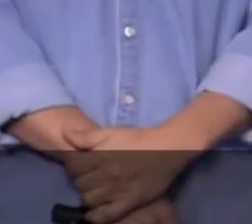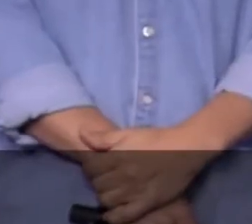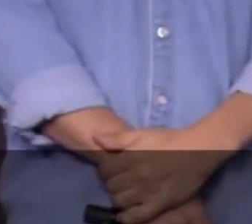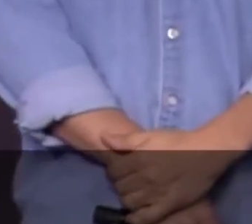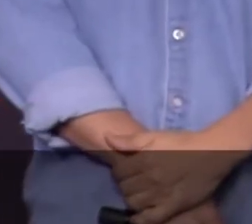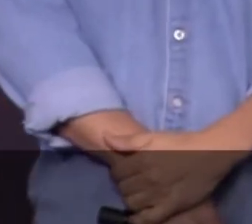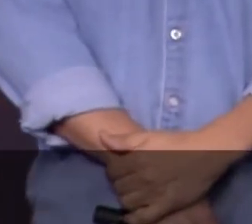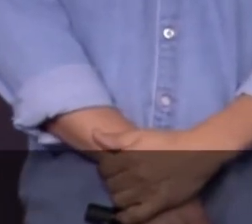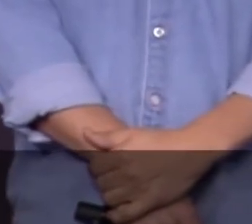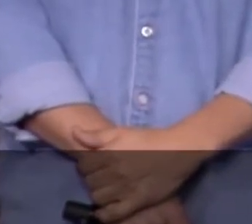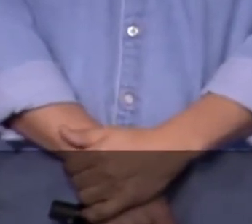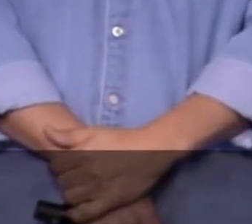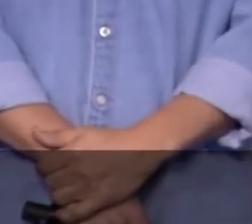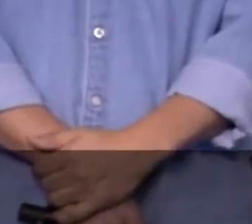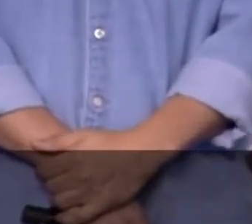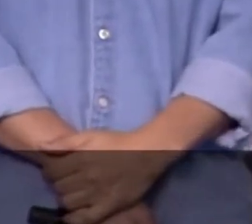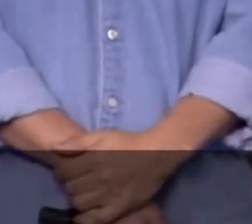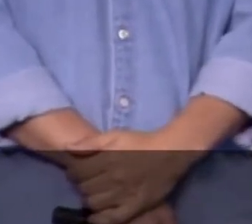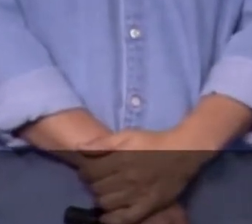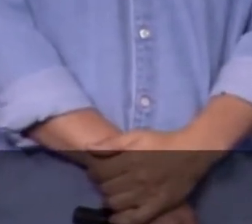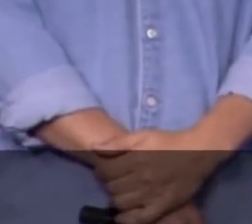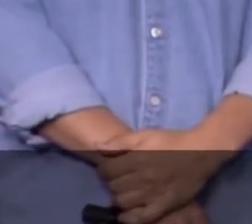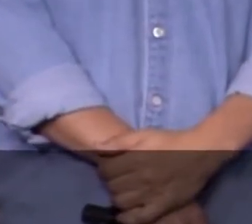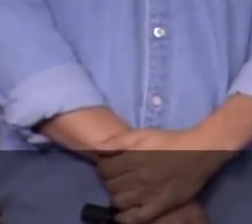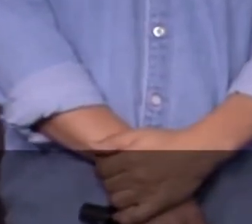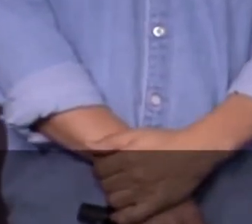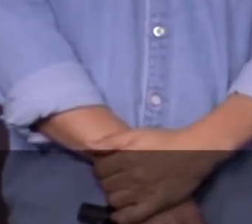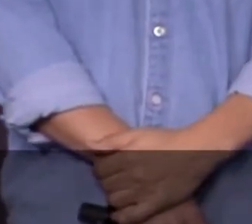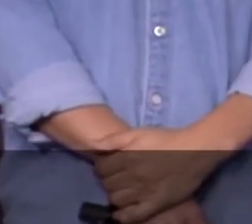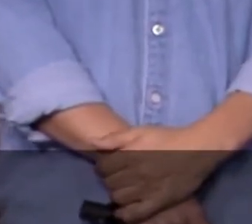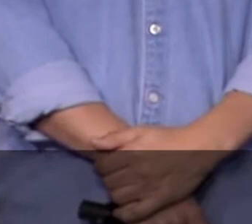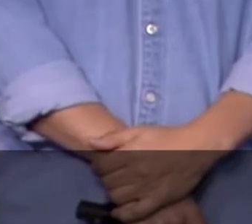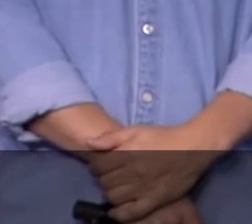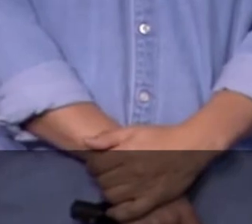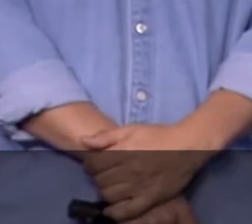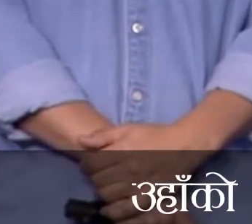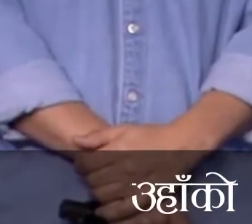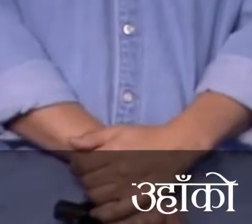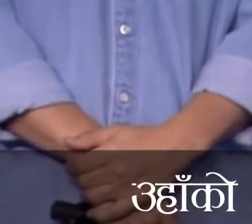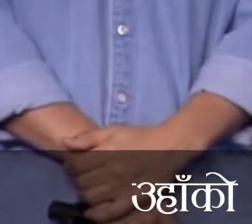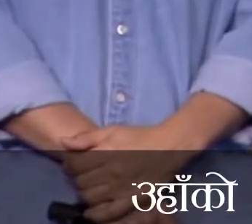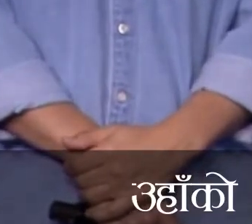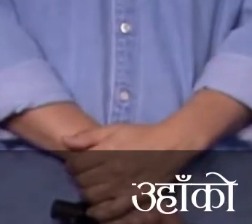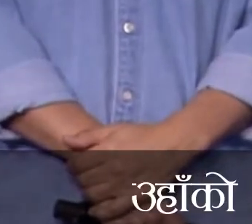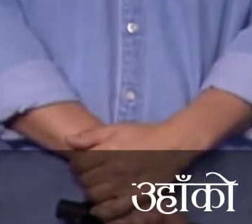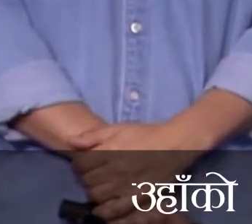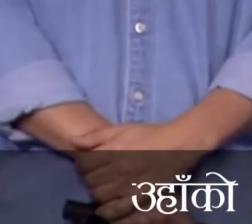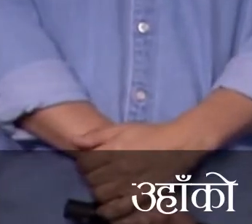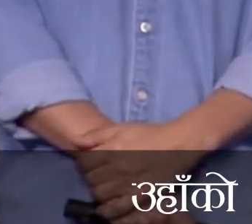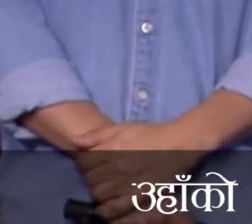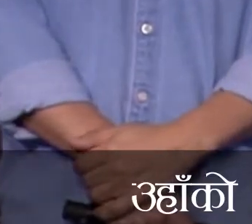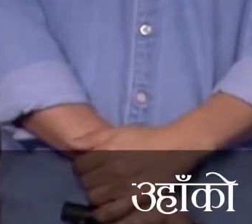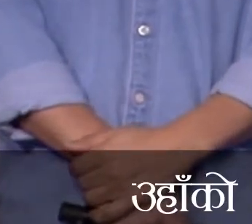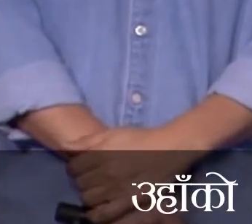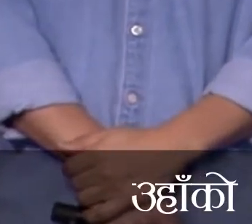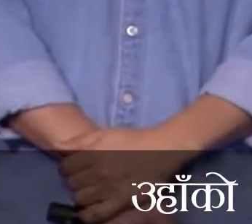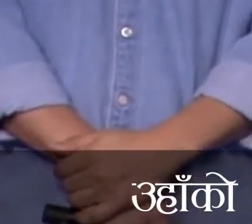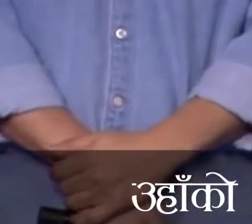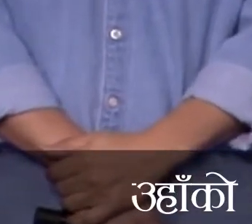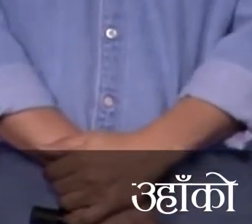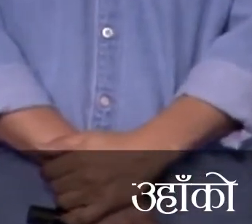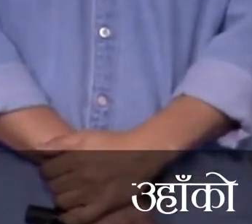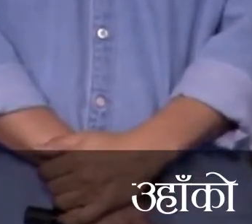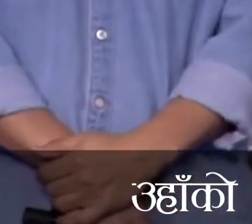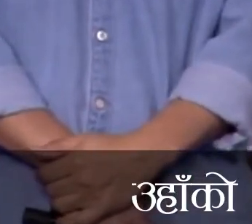As I looked in my father's eyes, sat by his